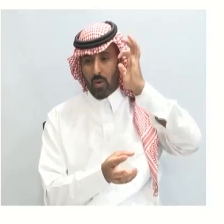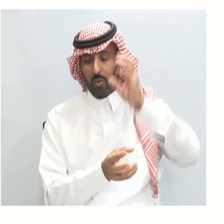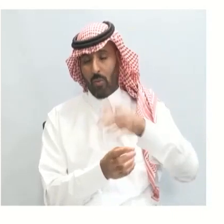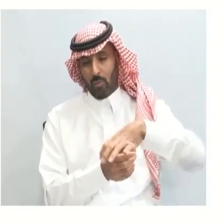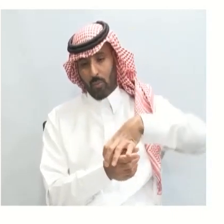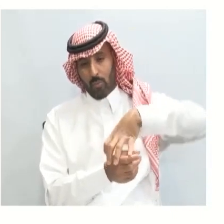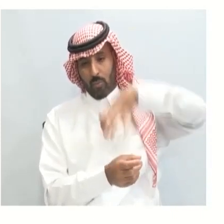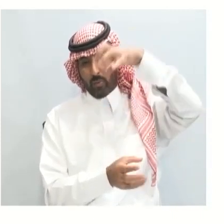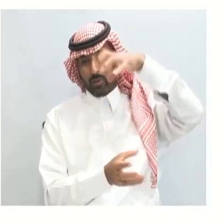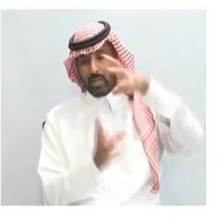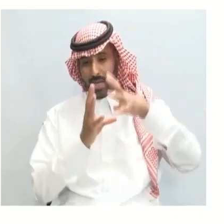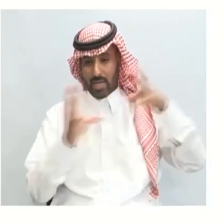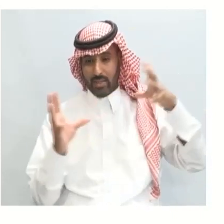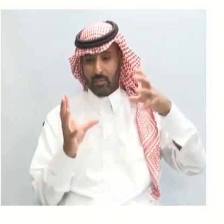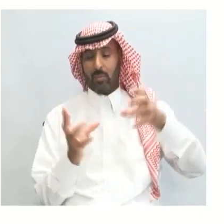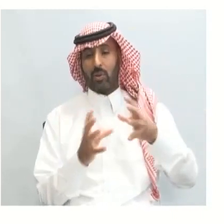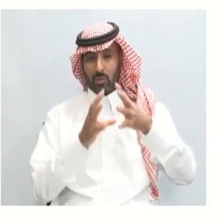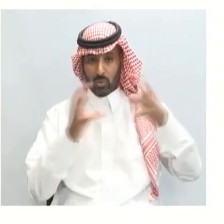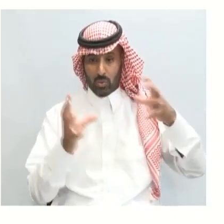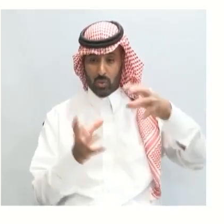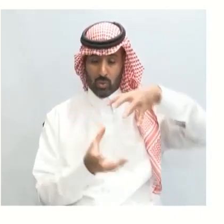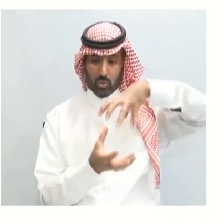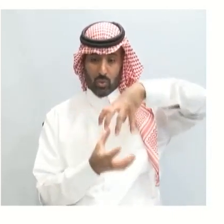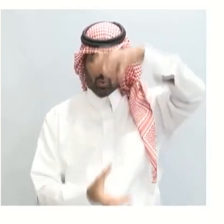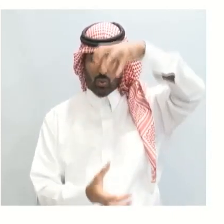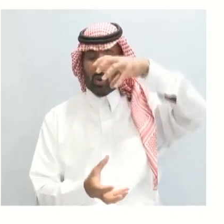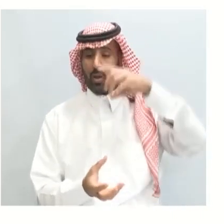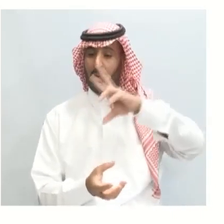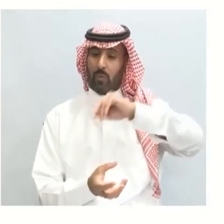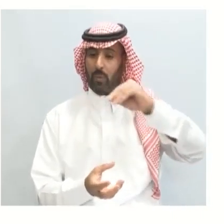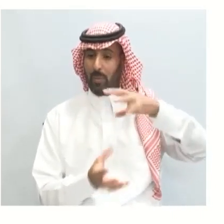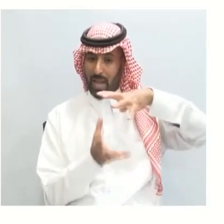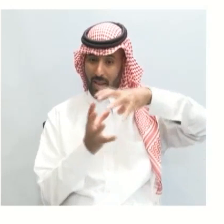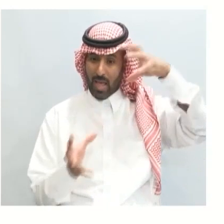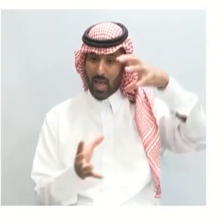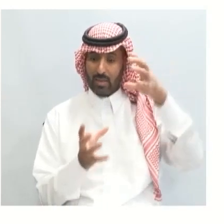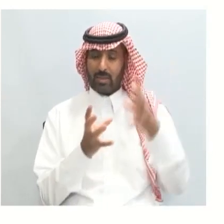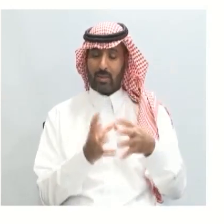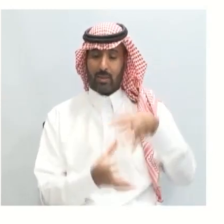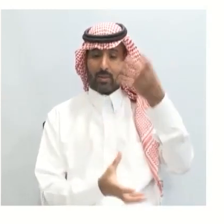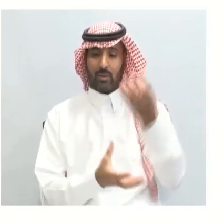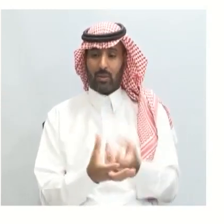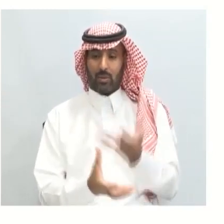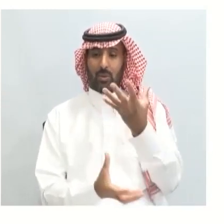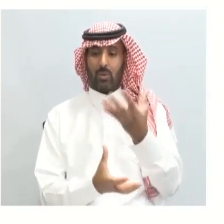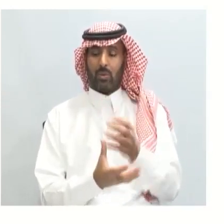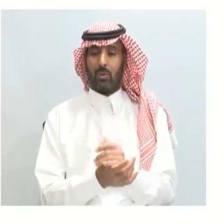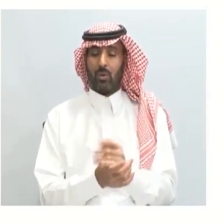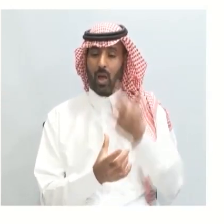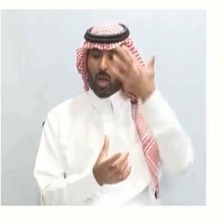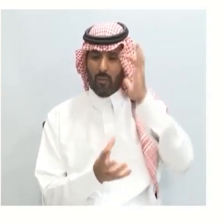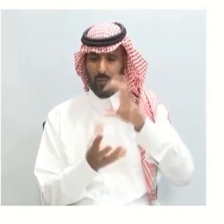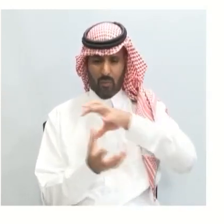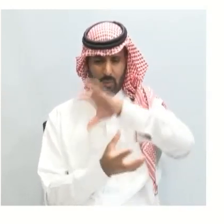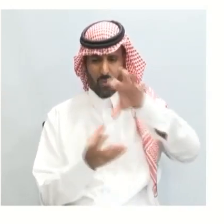سيرفع المكبس الى الاعلى حتى يتساوى الضغط الواقع عليه مع الضغط الجوي فيكون هناك حريه في